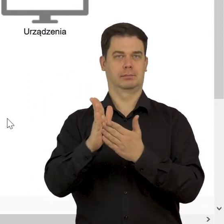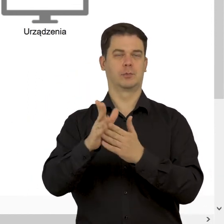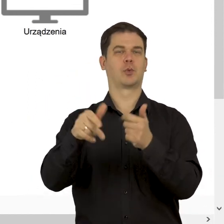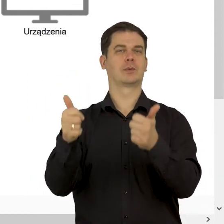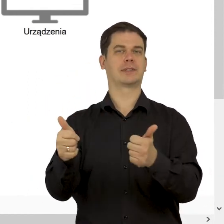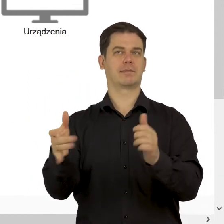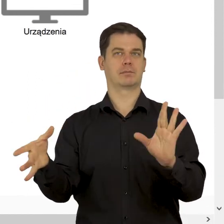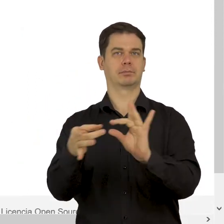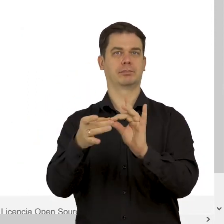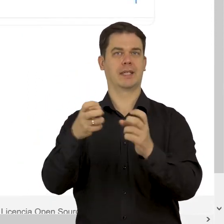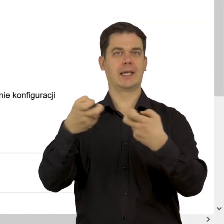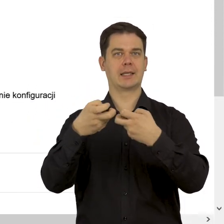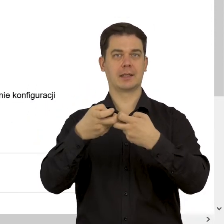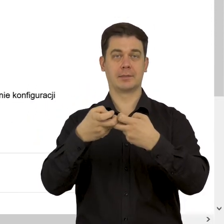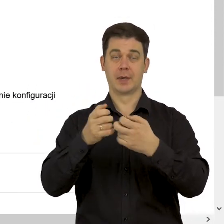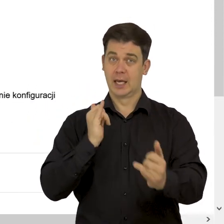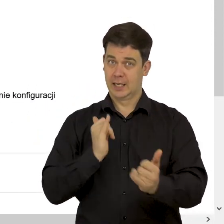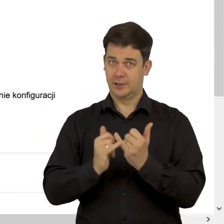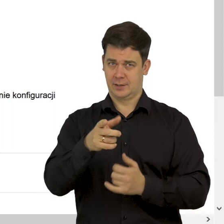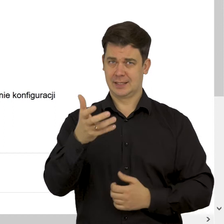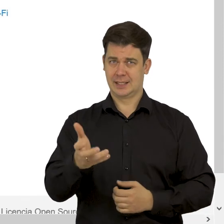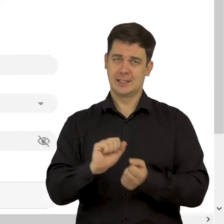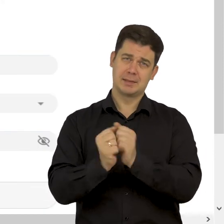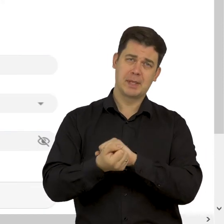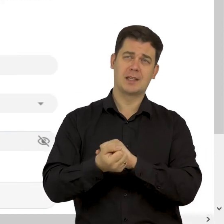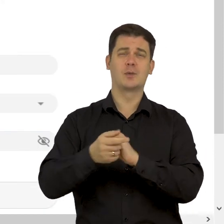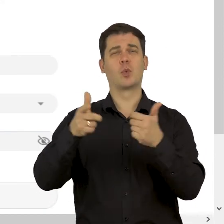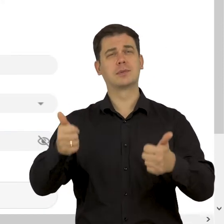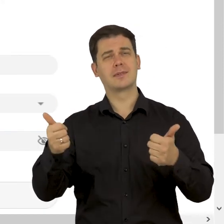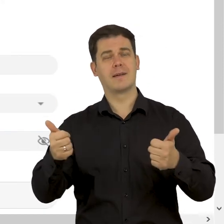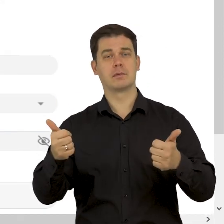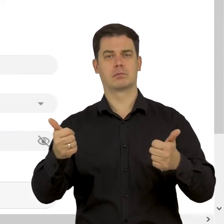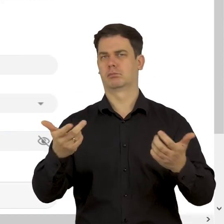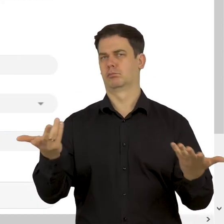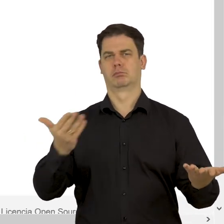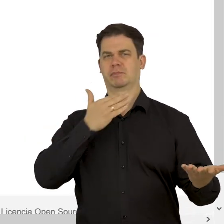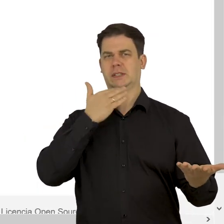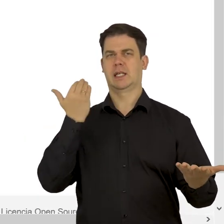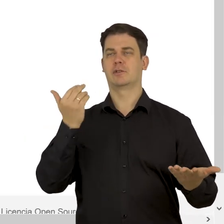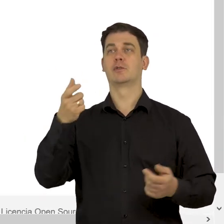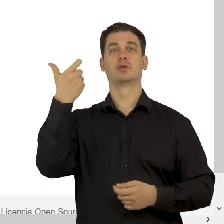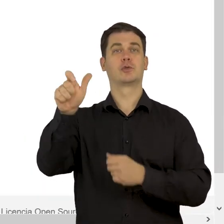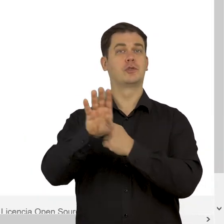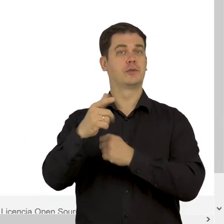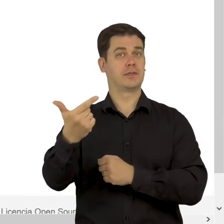połączony z internetem. Jeśli będziesz chciał w nim zmienić z czasem jakieś ustawienia, wystarczy, że wejdziesz na stronę